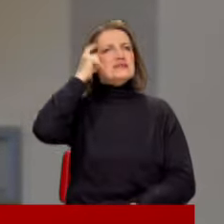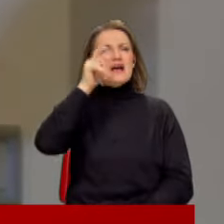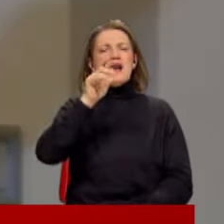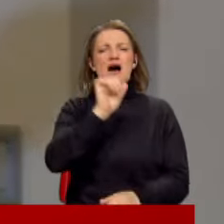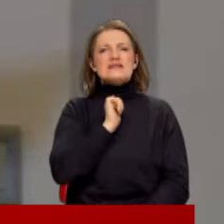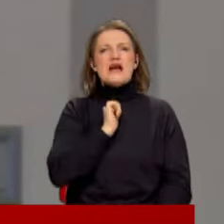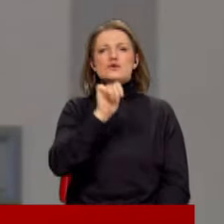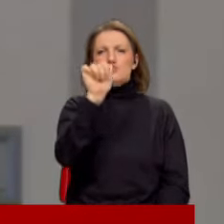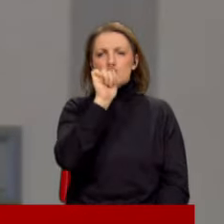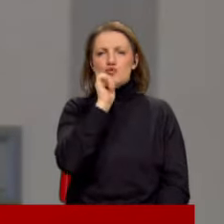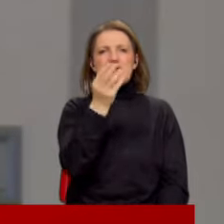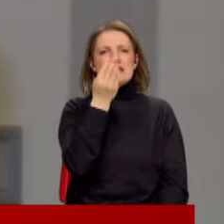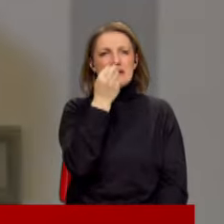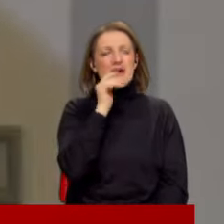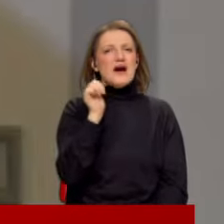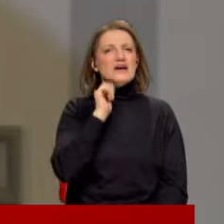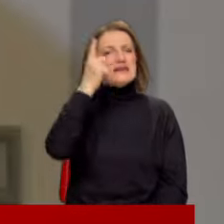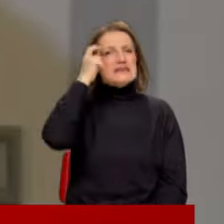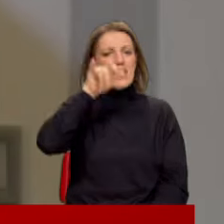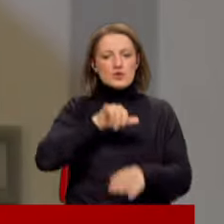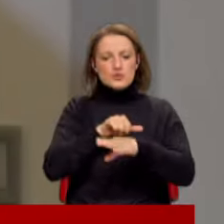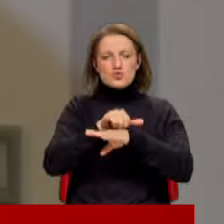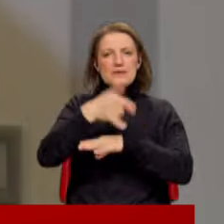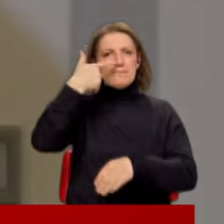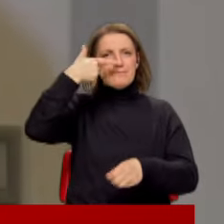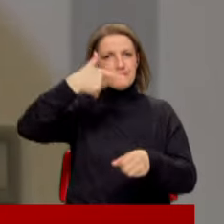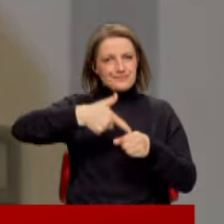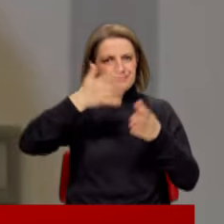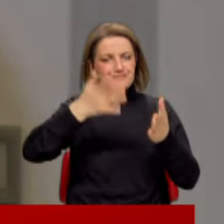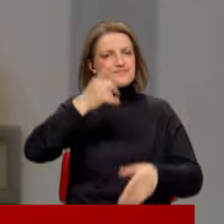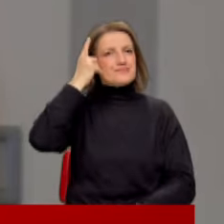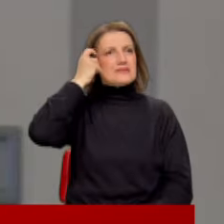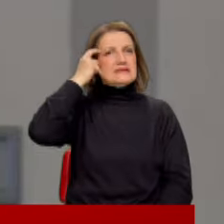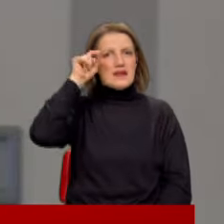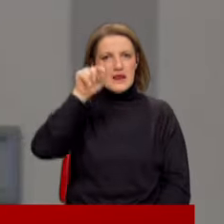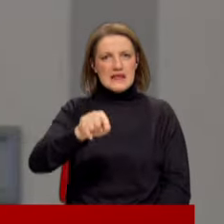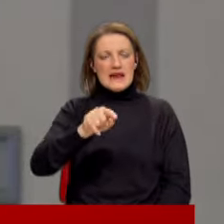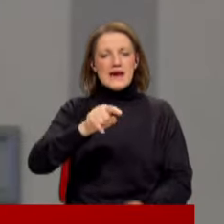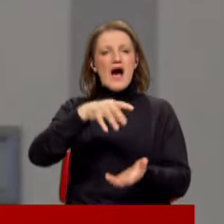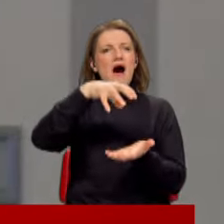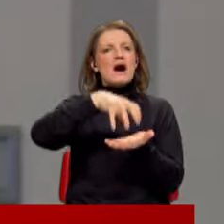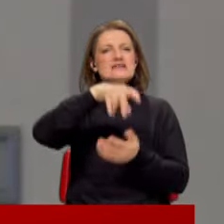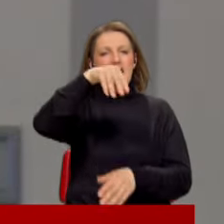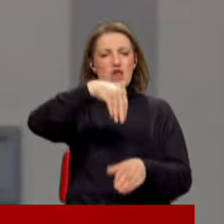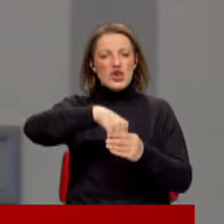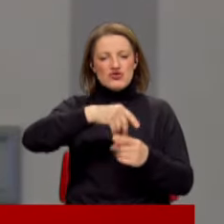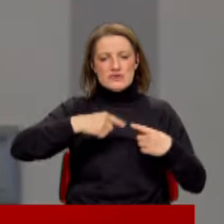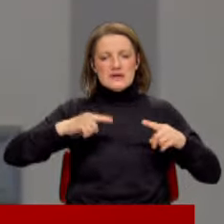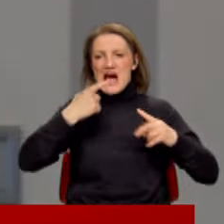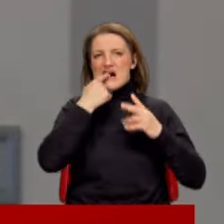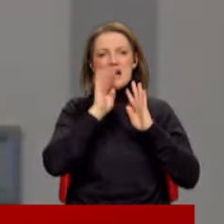da, gıdası da, İsrail uçaklarının yakıtı da, İsrail'in Mescid-i Aksa'yı çevirmek